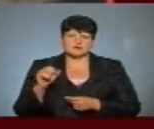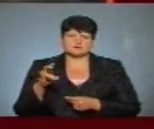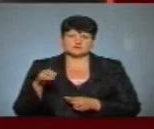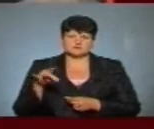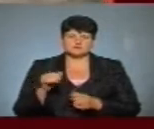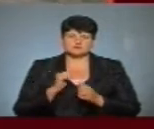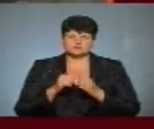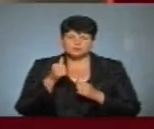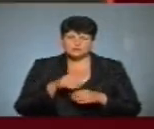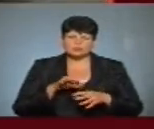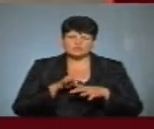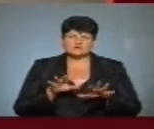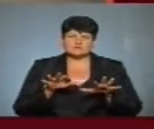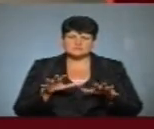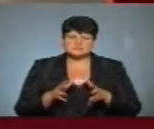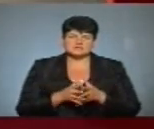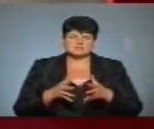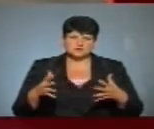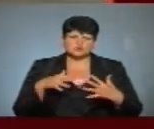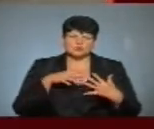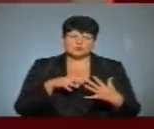місці найбільшого бою УПАЗ НКВС.